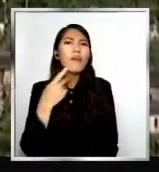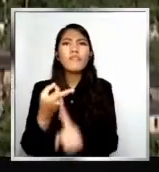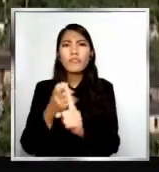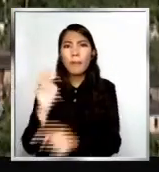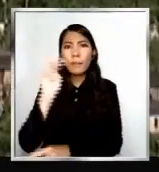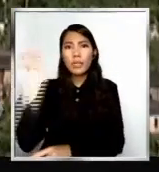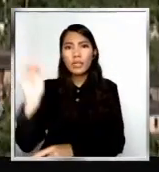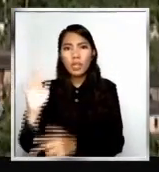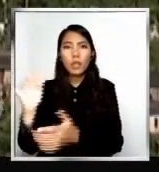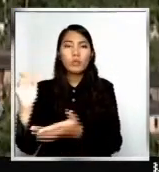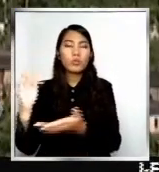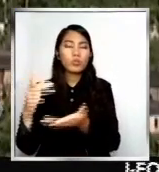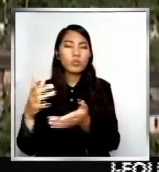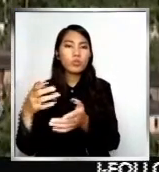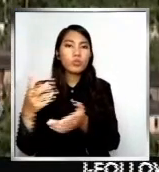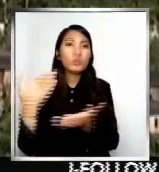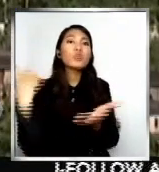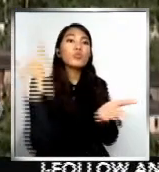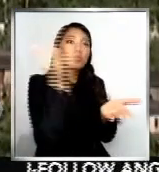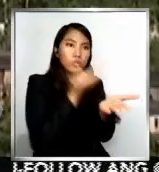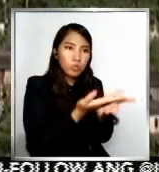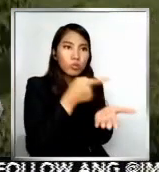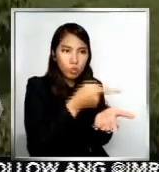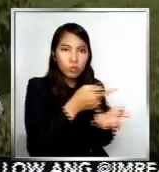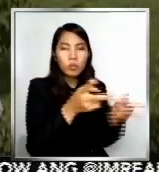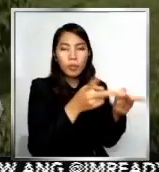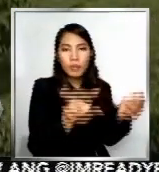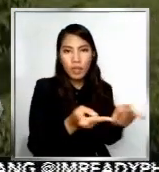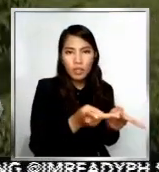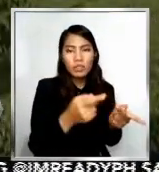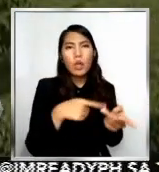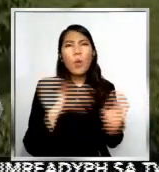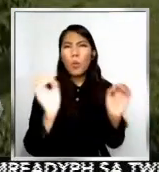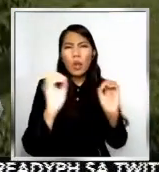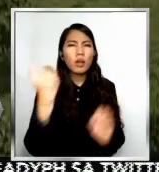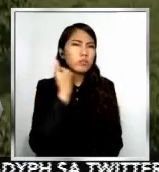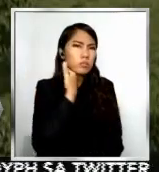kaya walang ipinakitang sintomas. Isinailalim na raw ang naturang